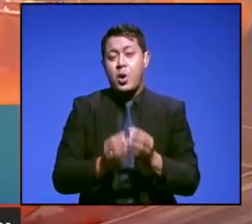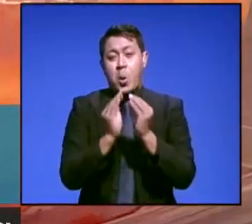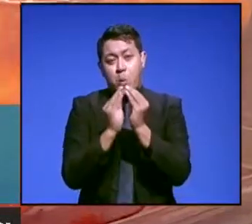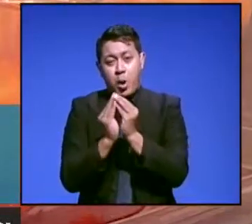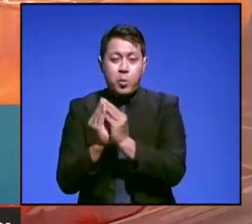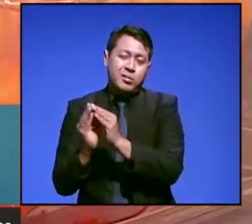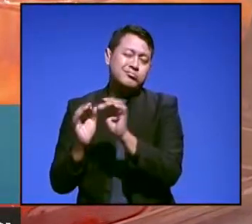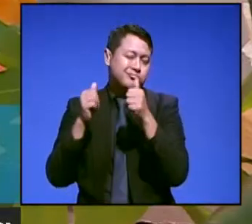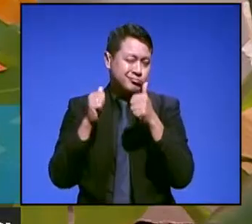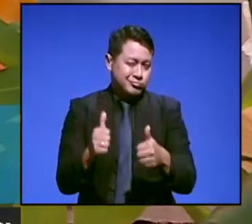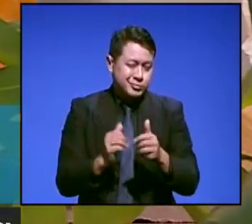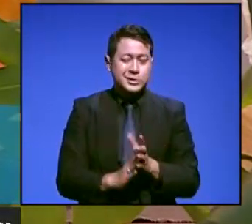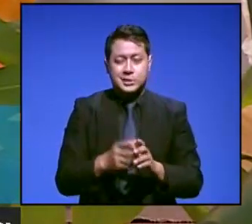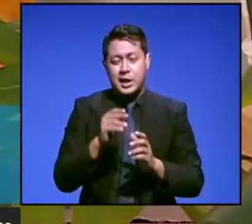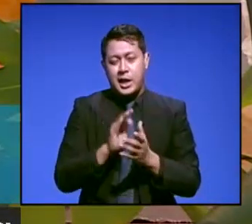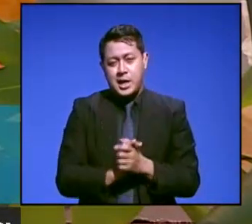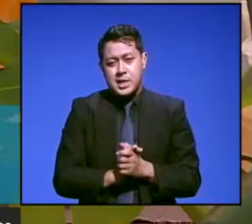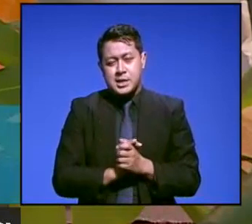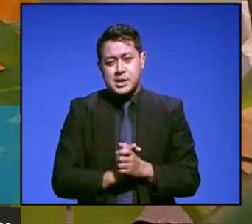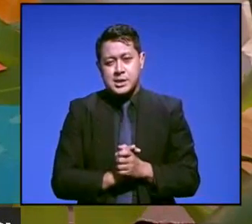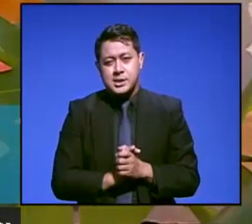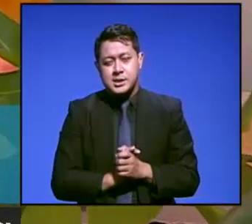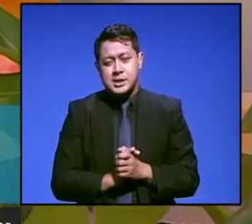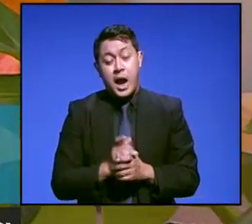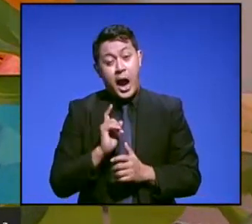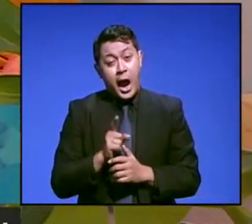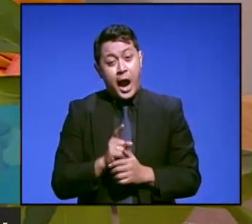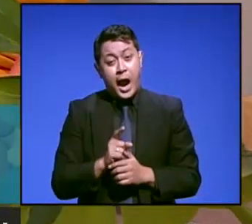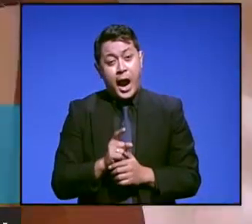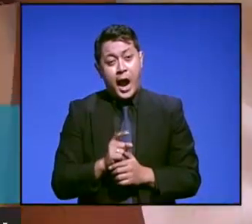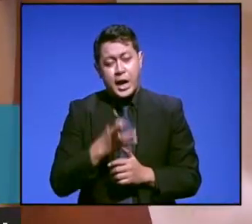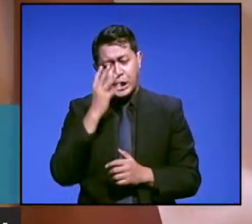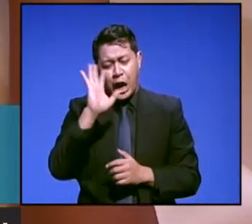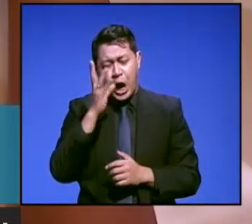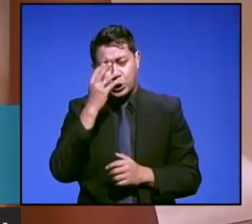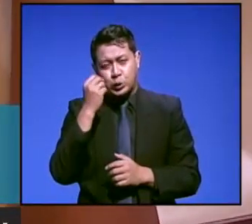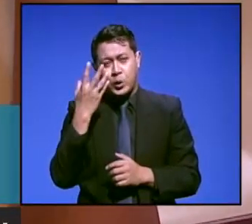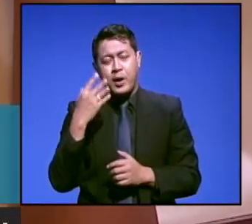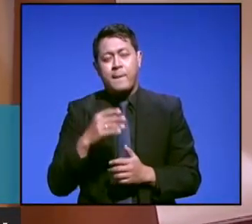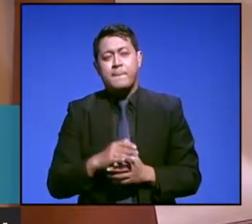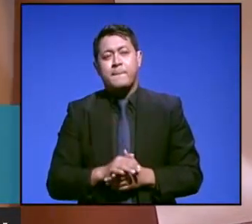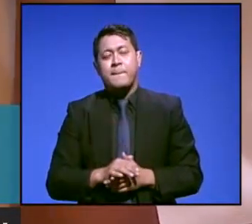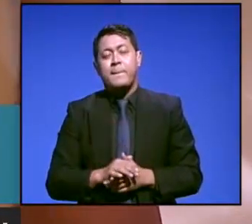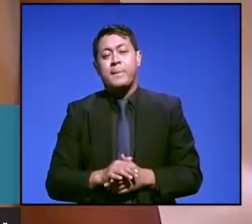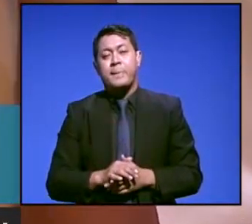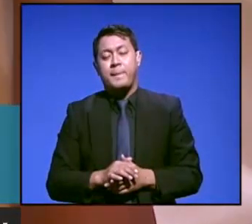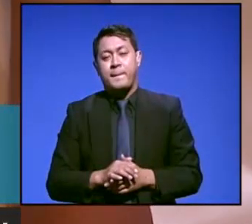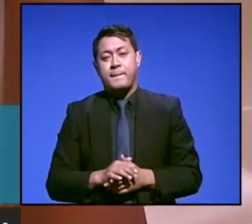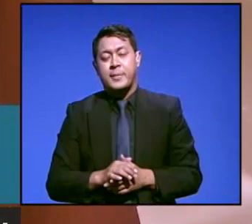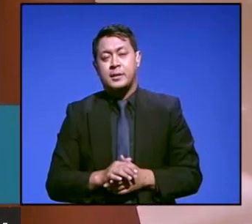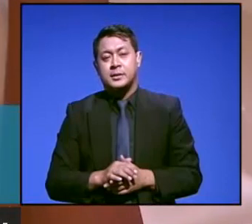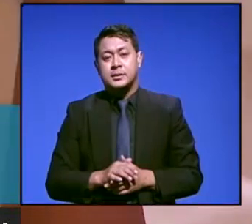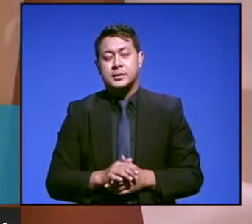Setelah memperhatikan kebutuhan fisik atau tubuh Anda, Anda jangan mengabaikan kebutuhan fisik ya, atau kesehatan